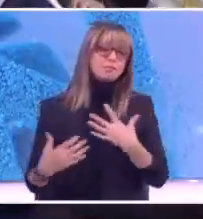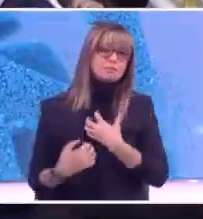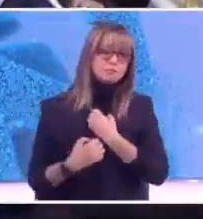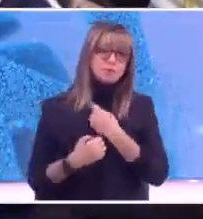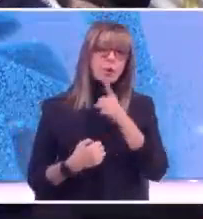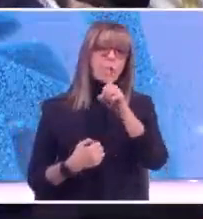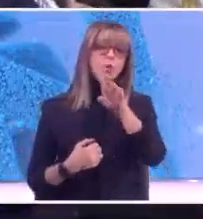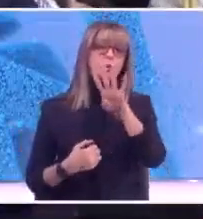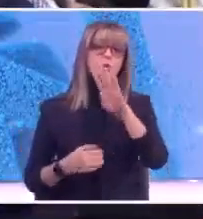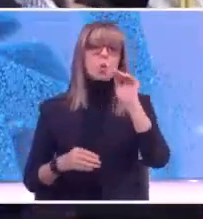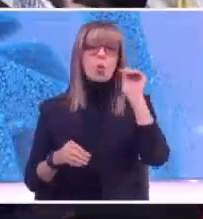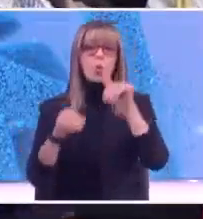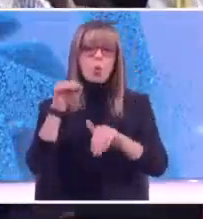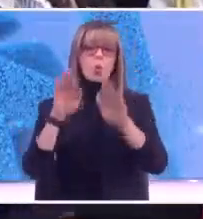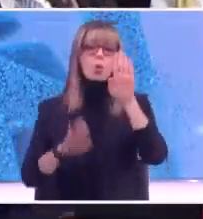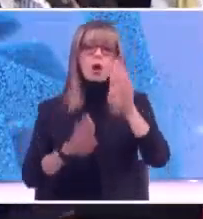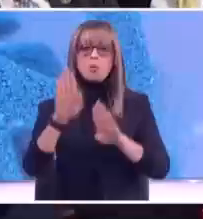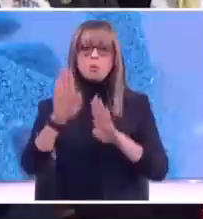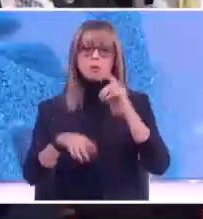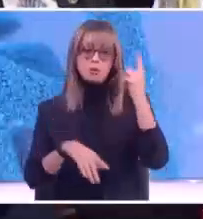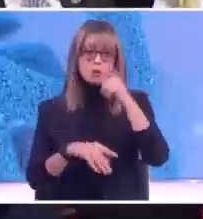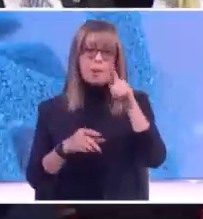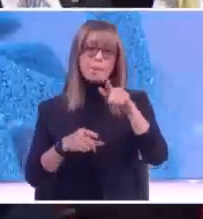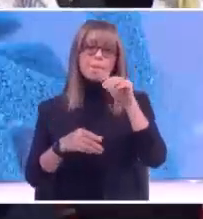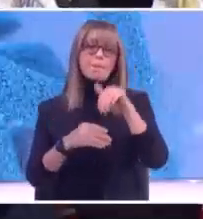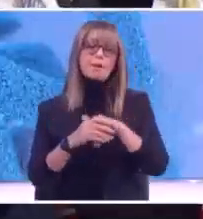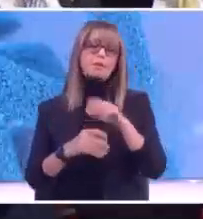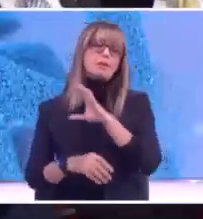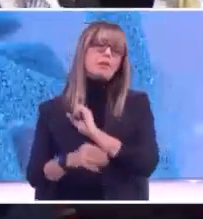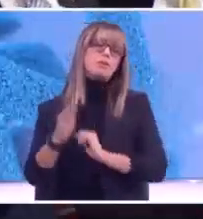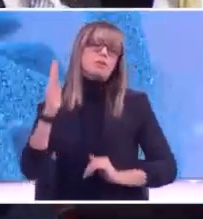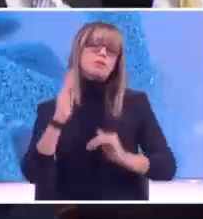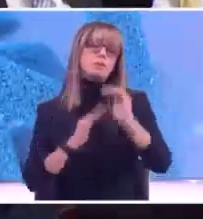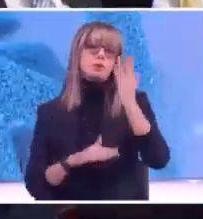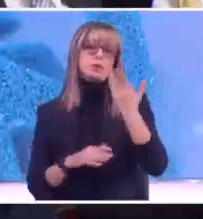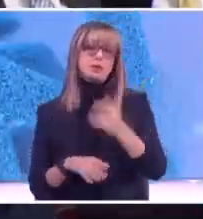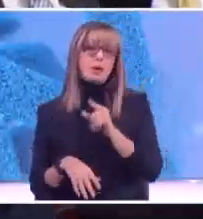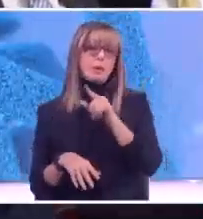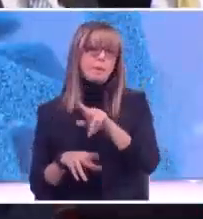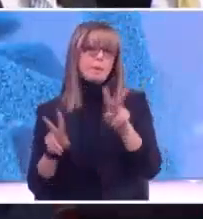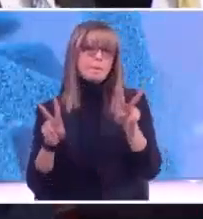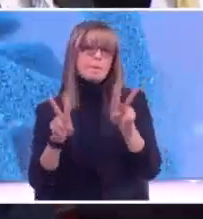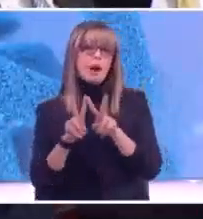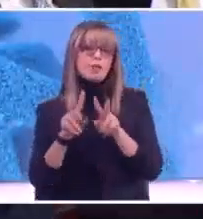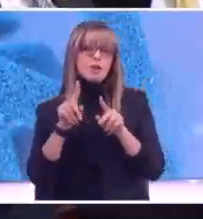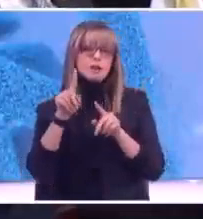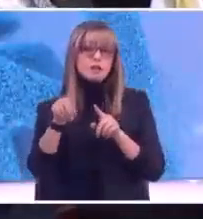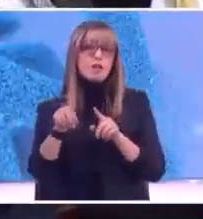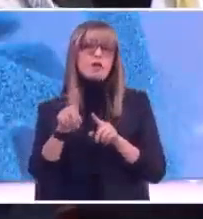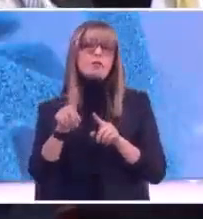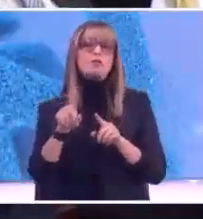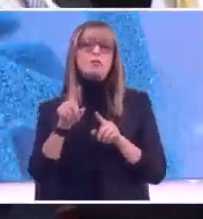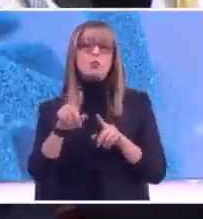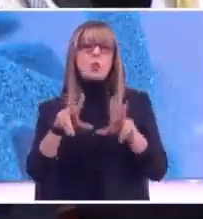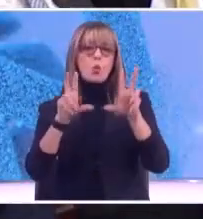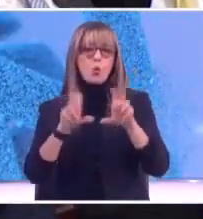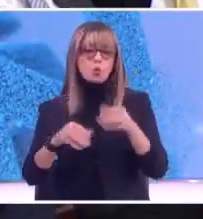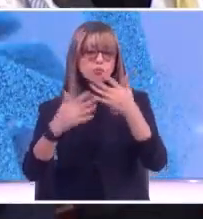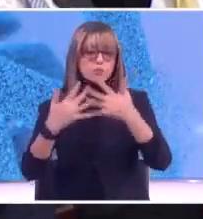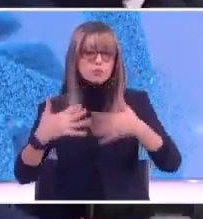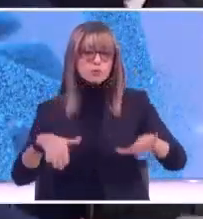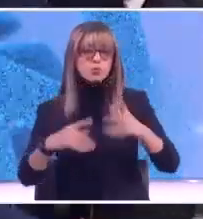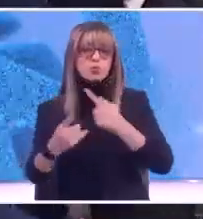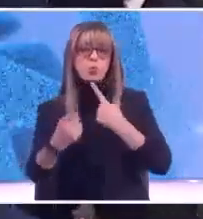sonuçlanan 14. oylama sonrası ise mecliste tansiyon yükseldi. McCarthy ikna için muhalif cumhuriyetçilerin oturduğu